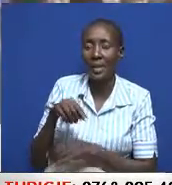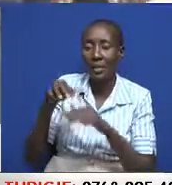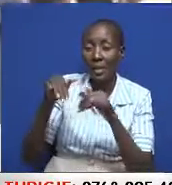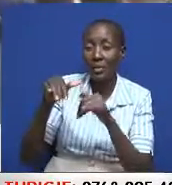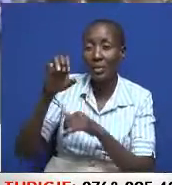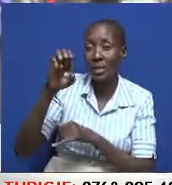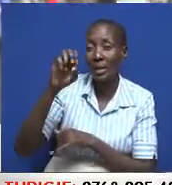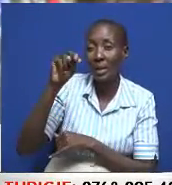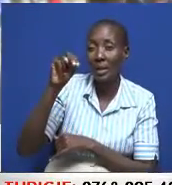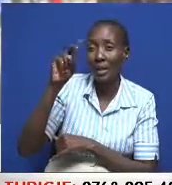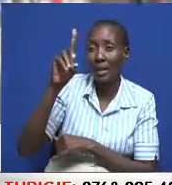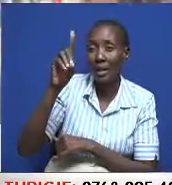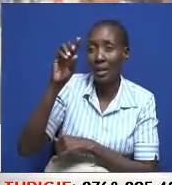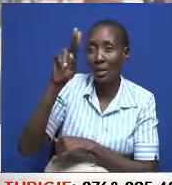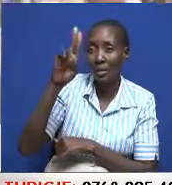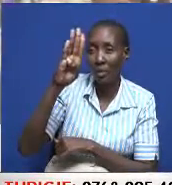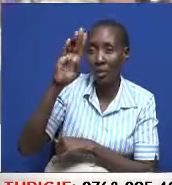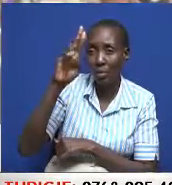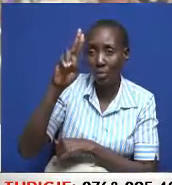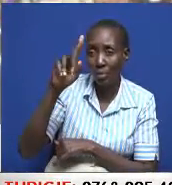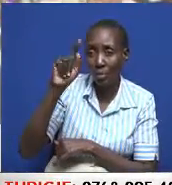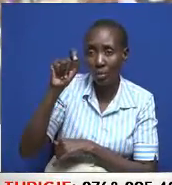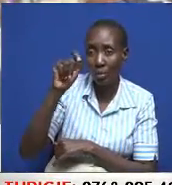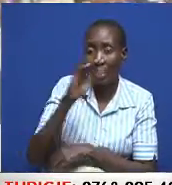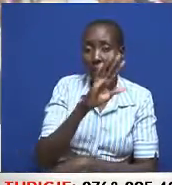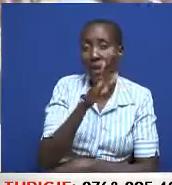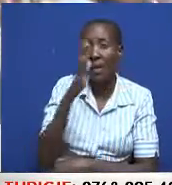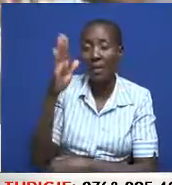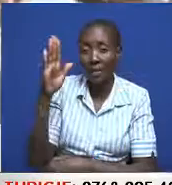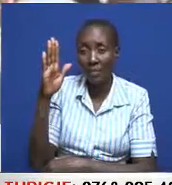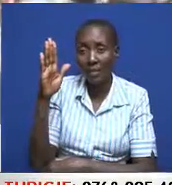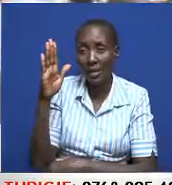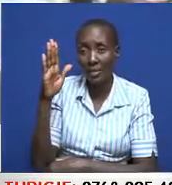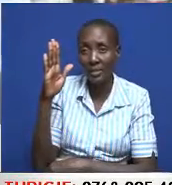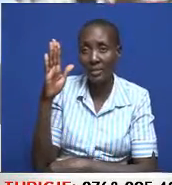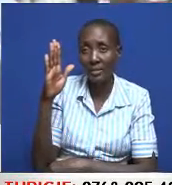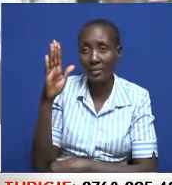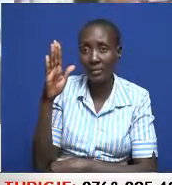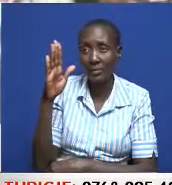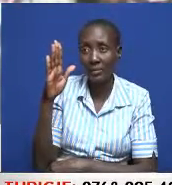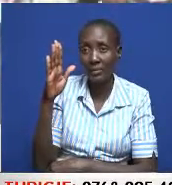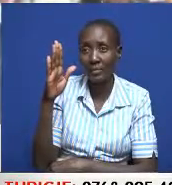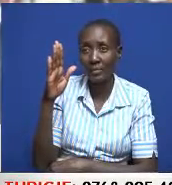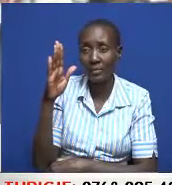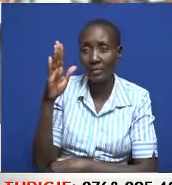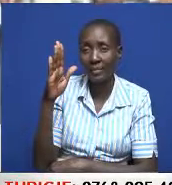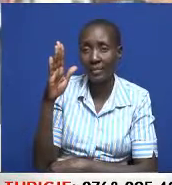ni kati ya misitu ambazo tumeweka nyingi kabisa.